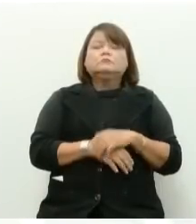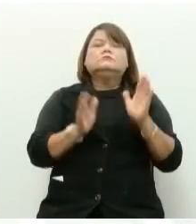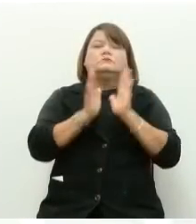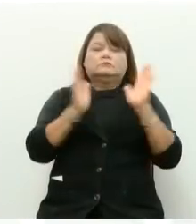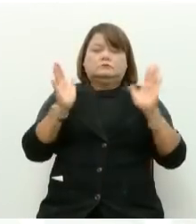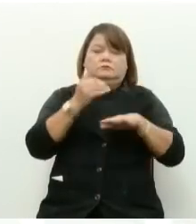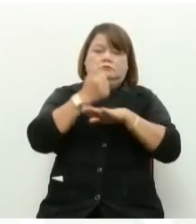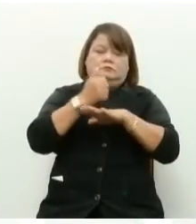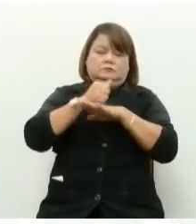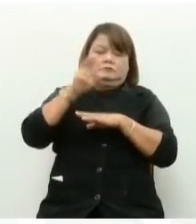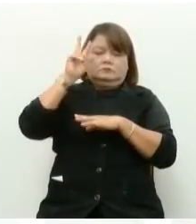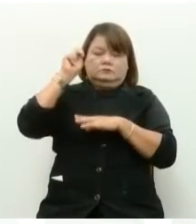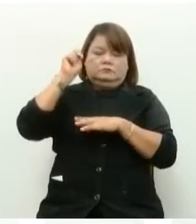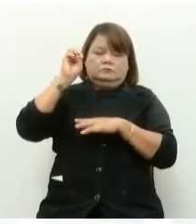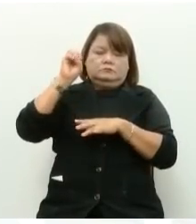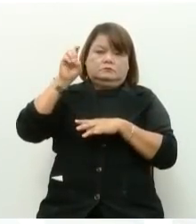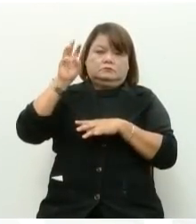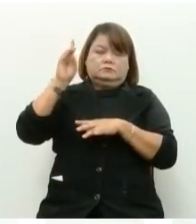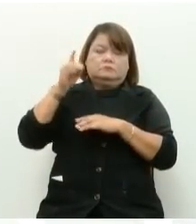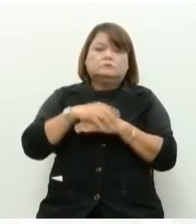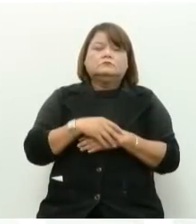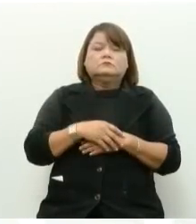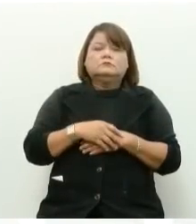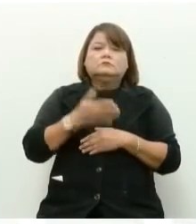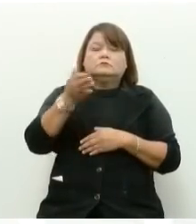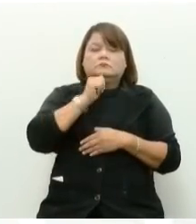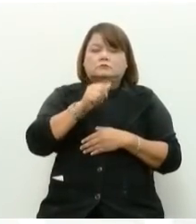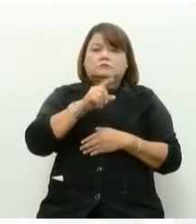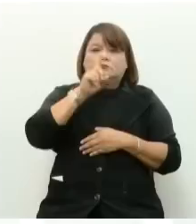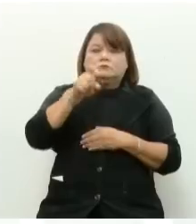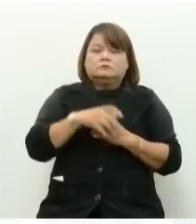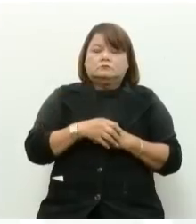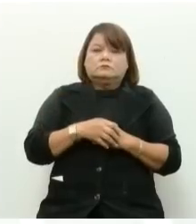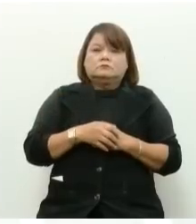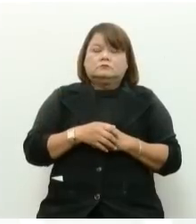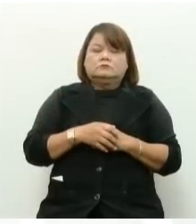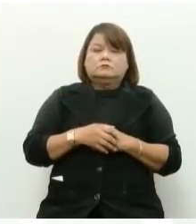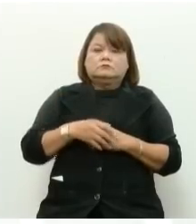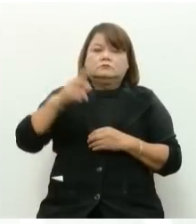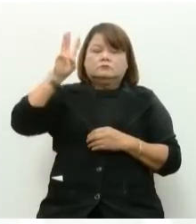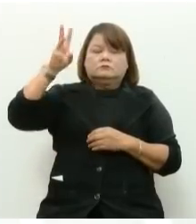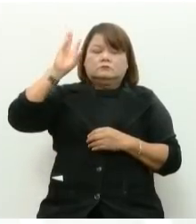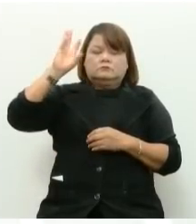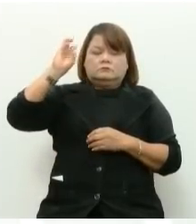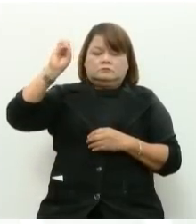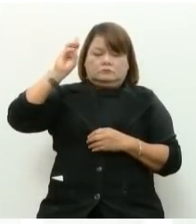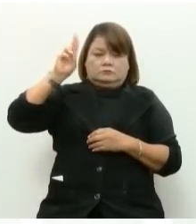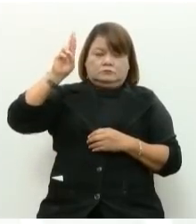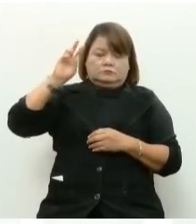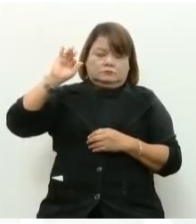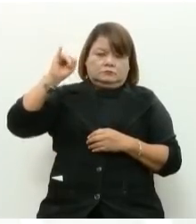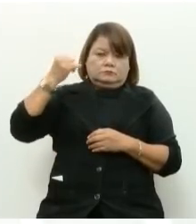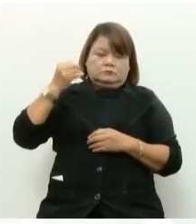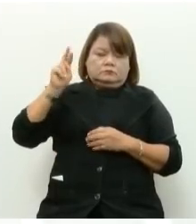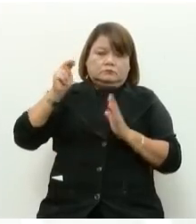การนิดนิวานะคะลำดับต่อไปก็ขออนุญาตเรียนถามท่านหัวหน้าวิโรจน์นะคะเกี่ยวกับกร